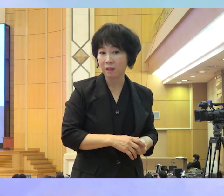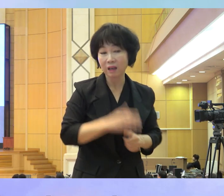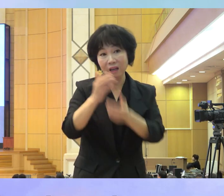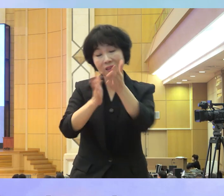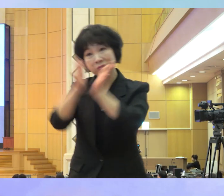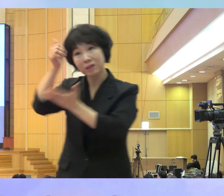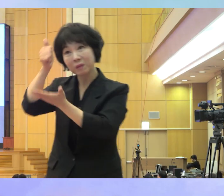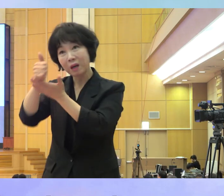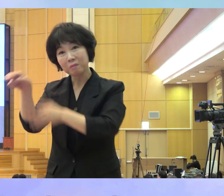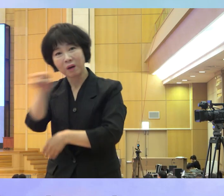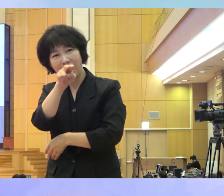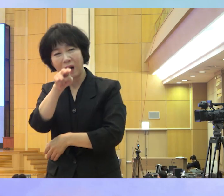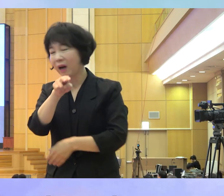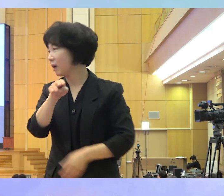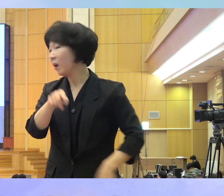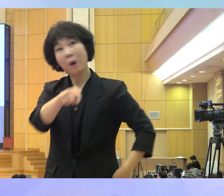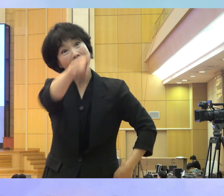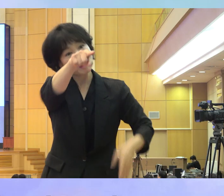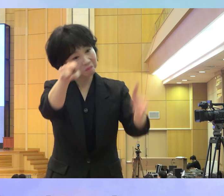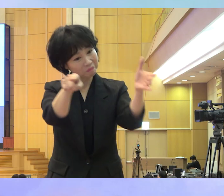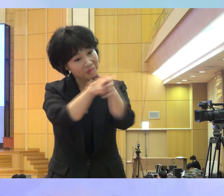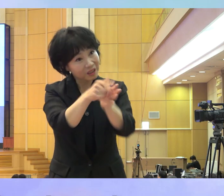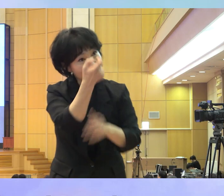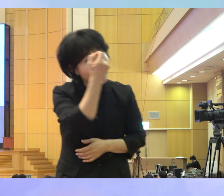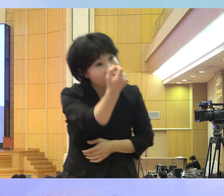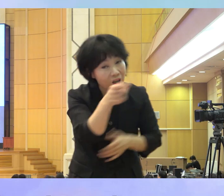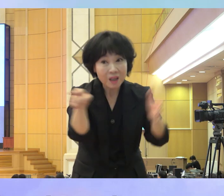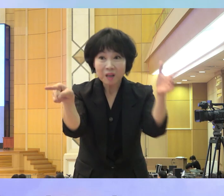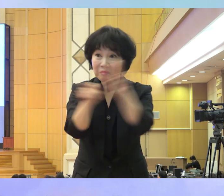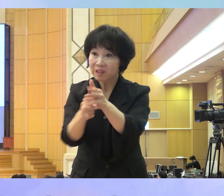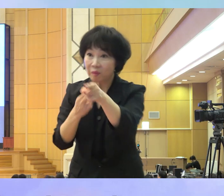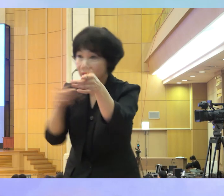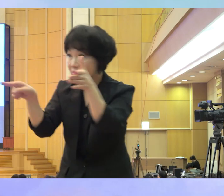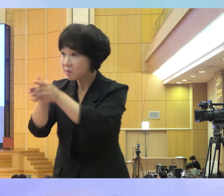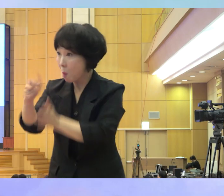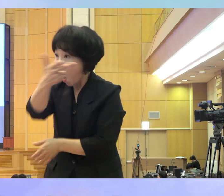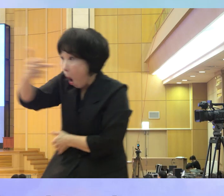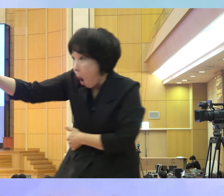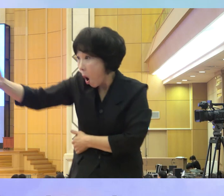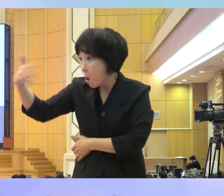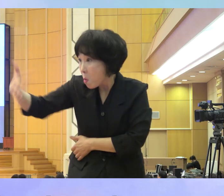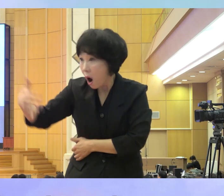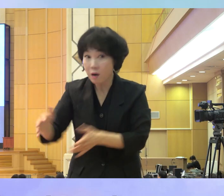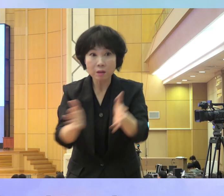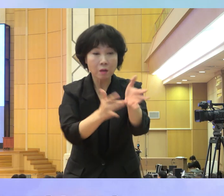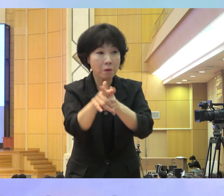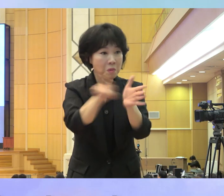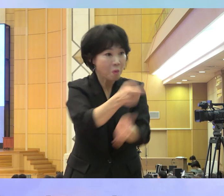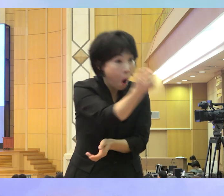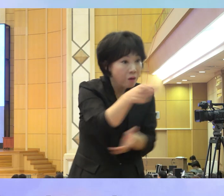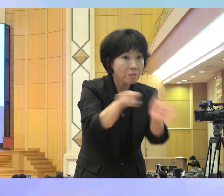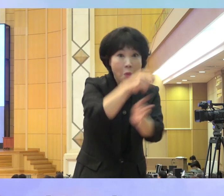믿음이 없는 자요, 믿음이 적은 자요. 어떤 자에게는 네 믿음이 크도다.